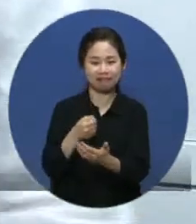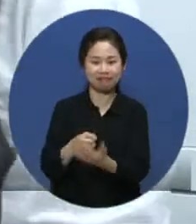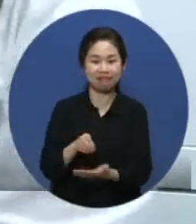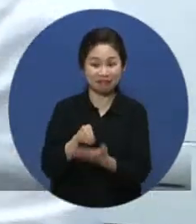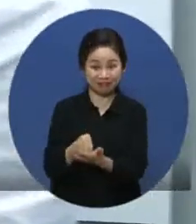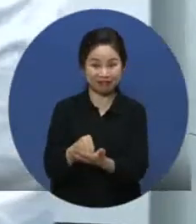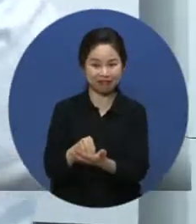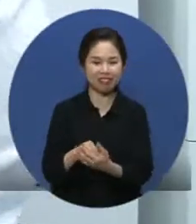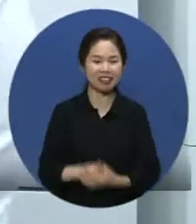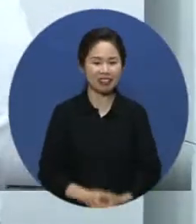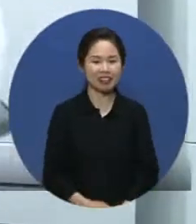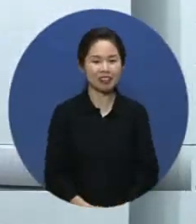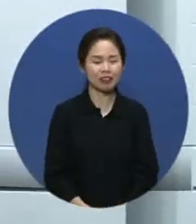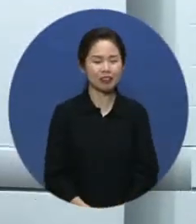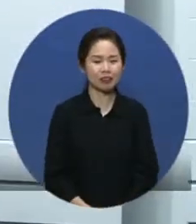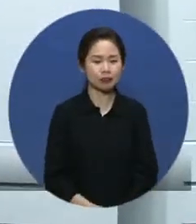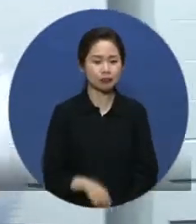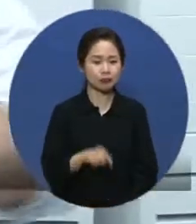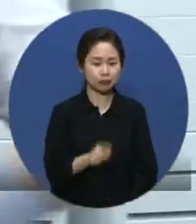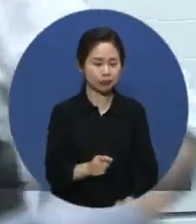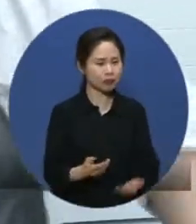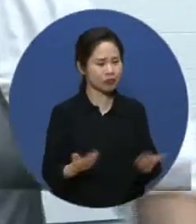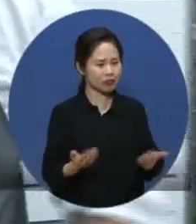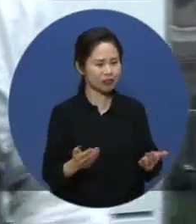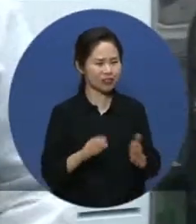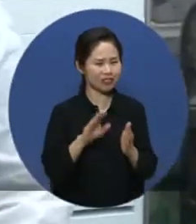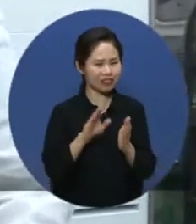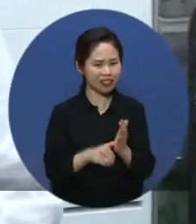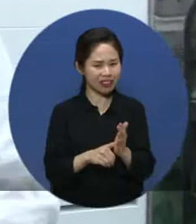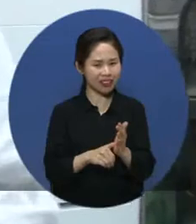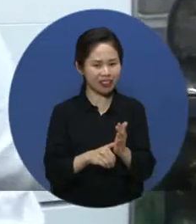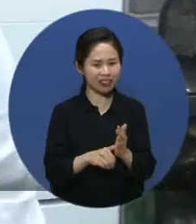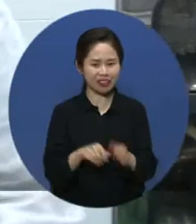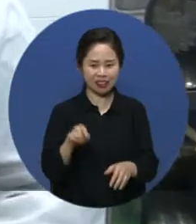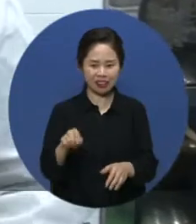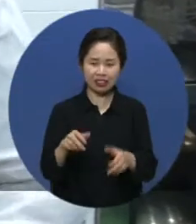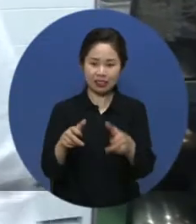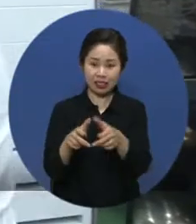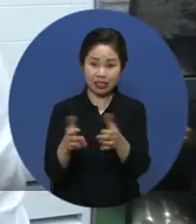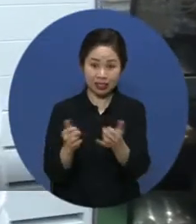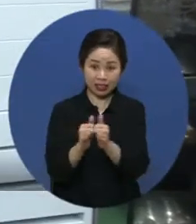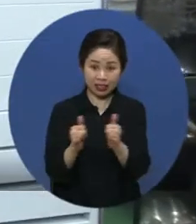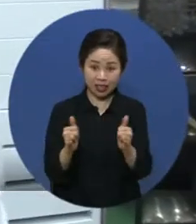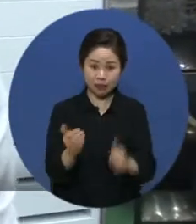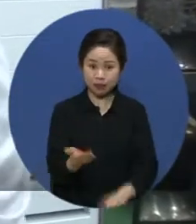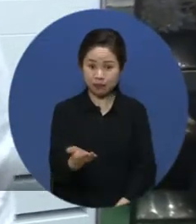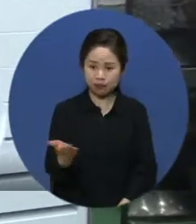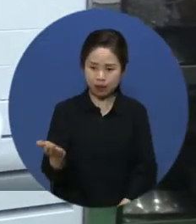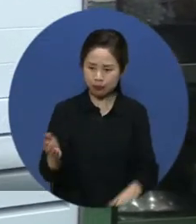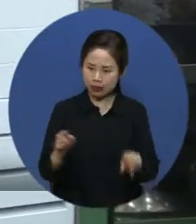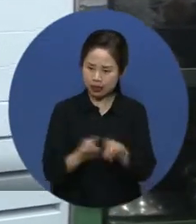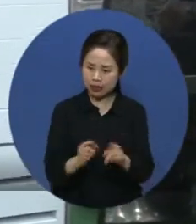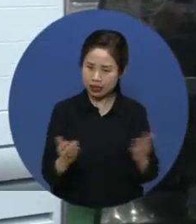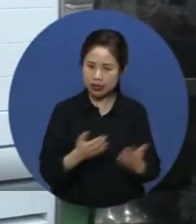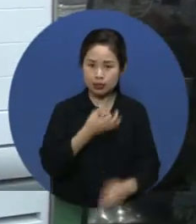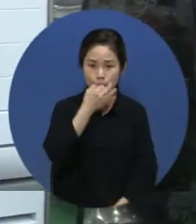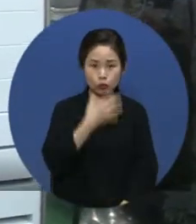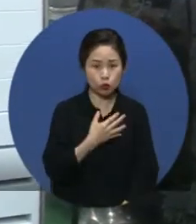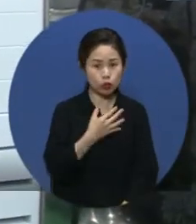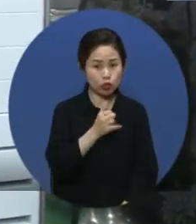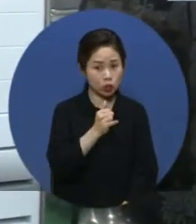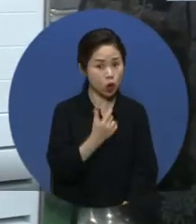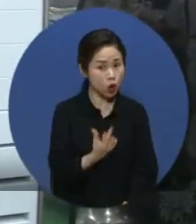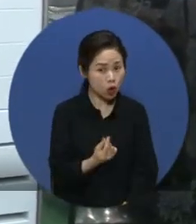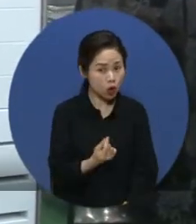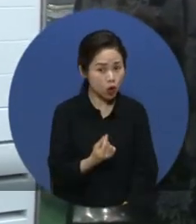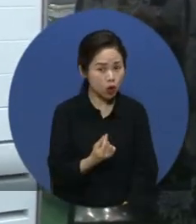같아요. 그래도 일하시면서 좀 아무래도 이제 직원 근로자분들과 이제 일하시면서 힘드셨던 부분이 있으셨을 것 같아요.